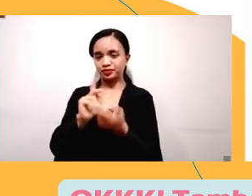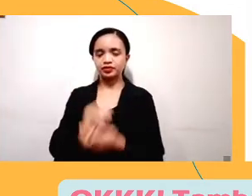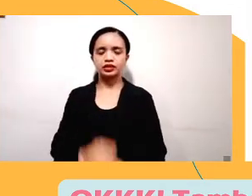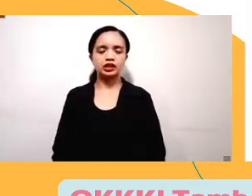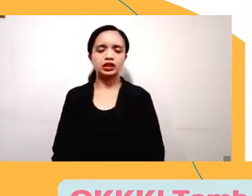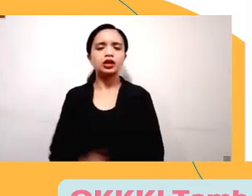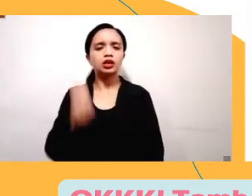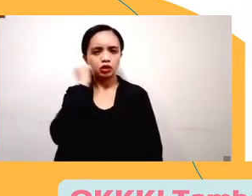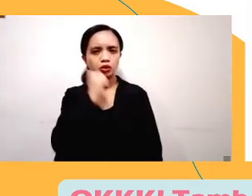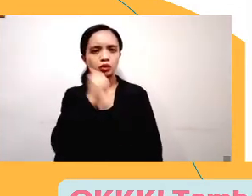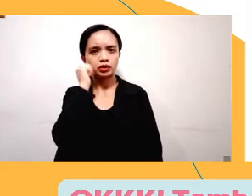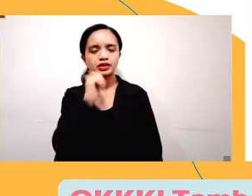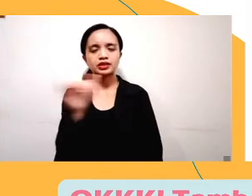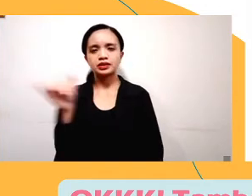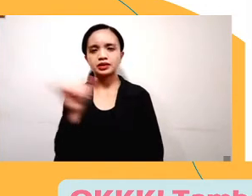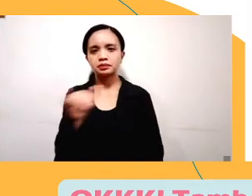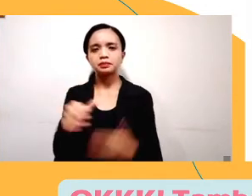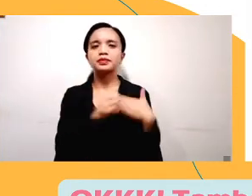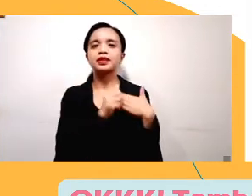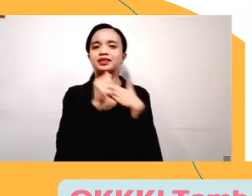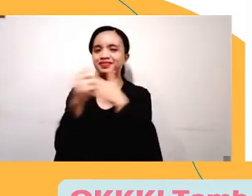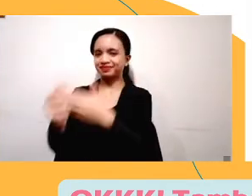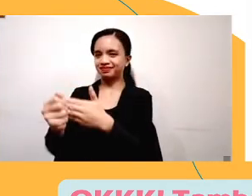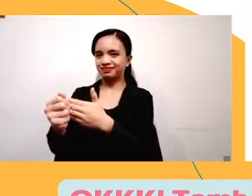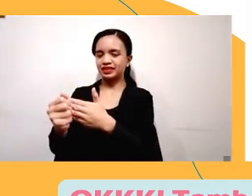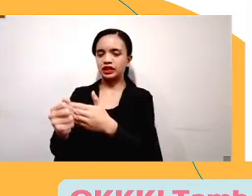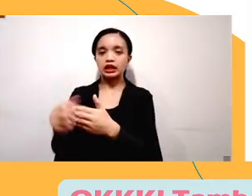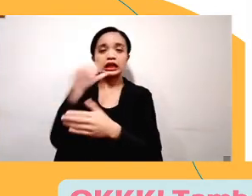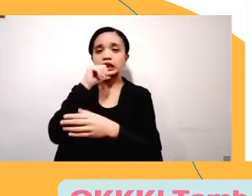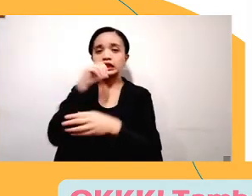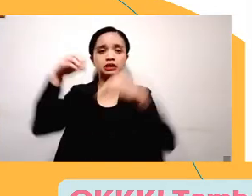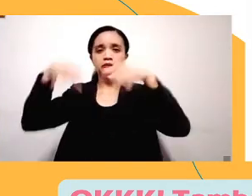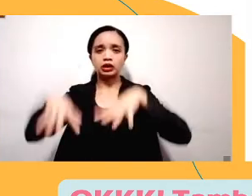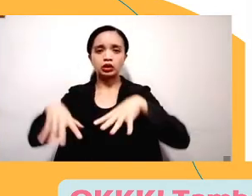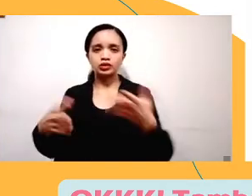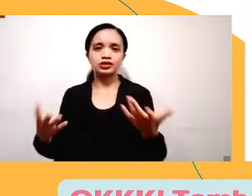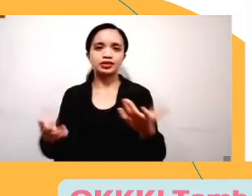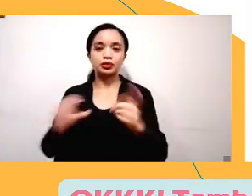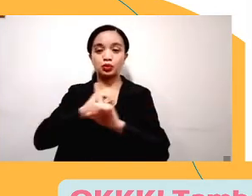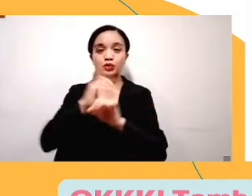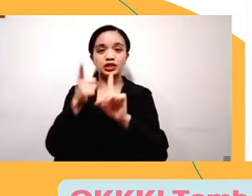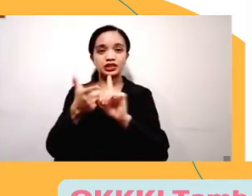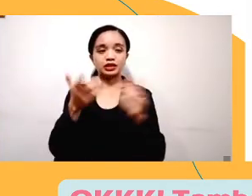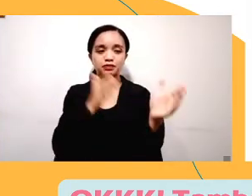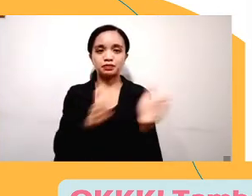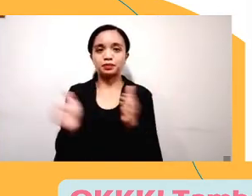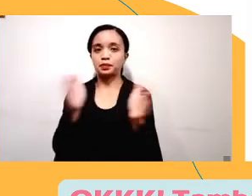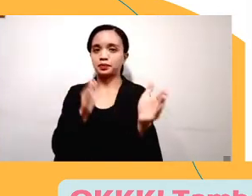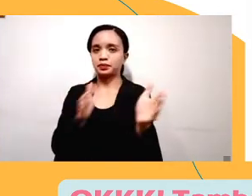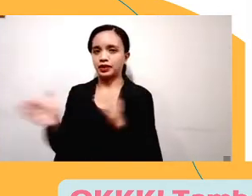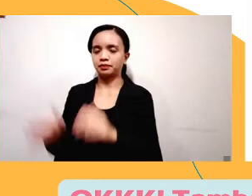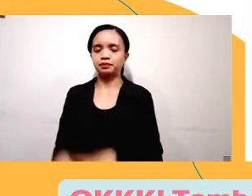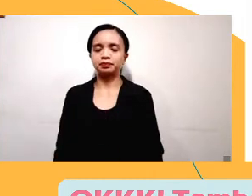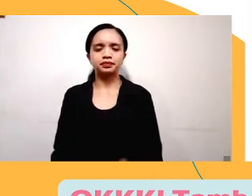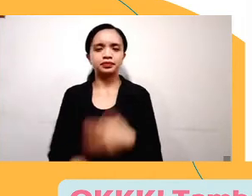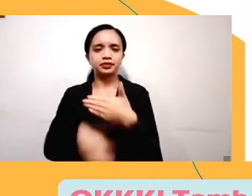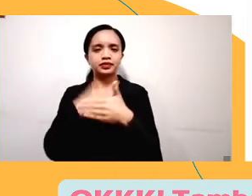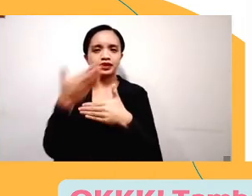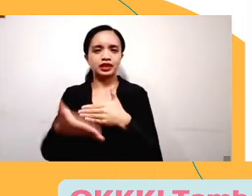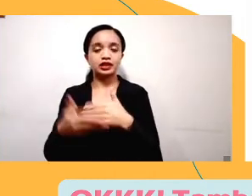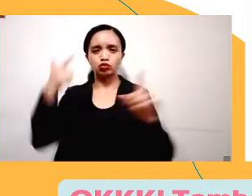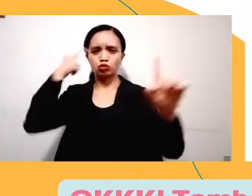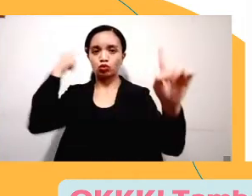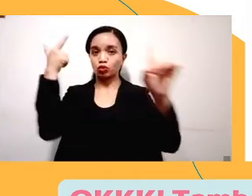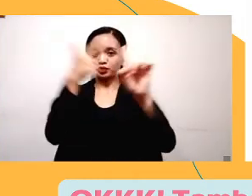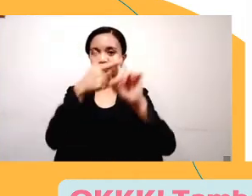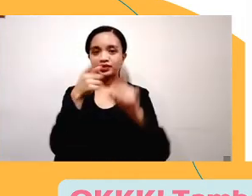kang guided at hindi ka mawawala doon sa original goals mo. Okay, we're talking about goals, no? Big